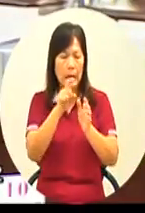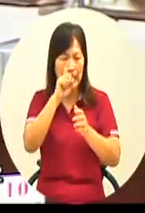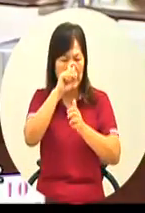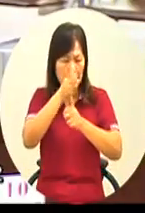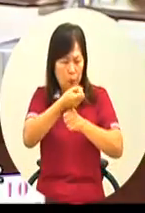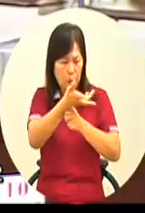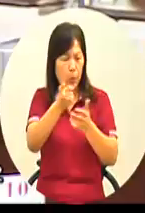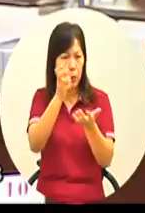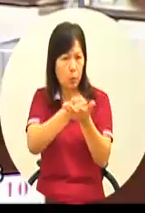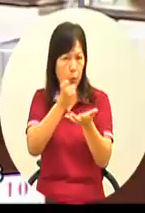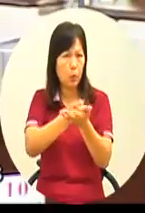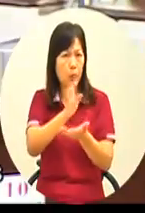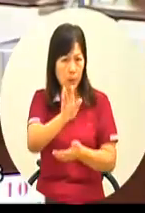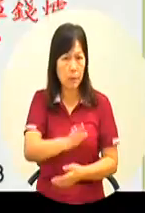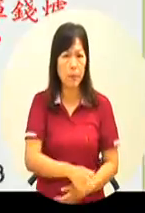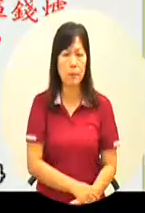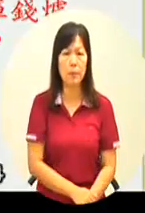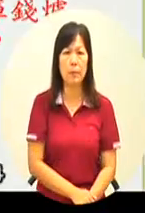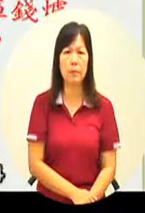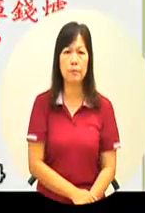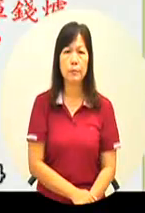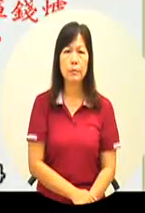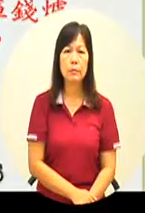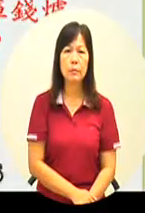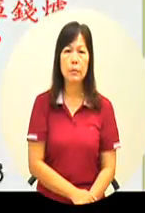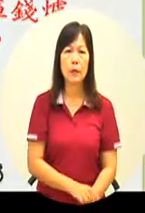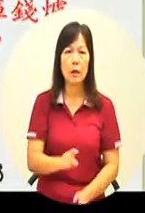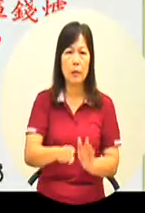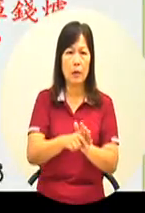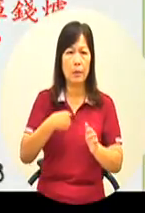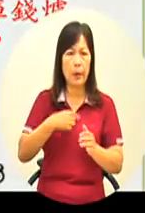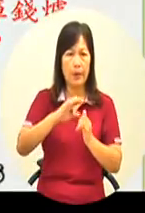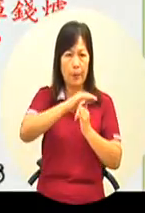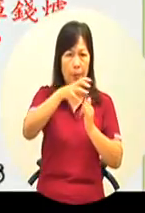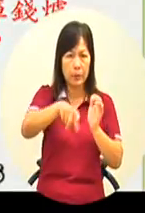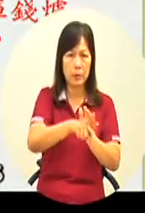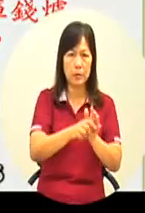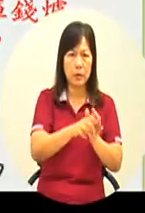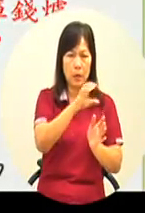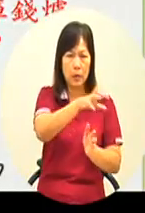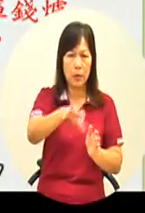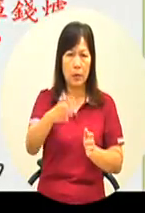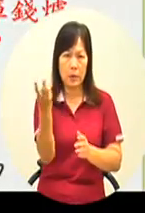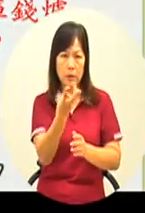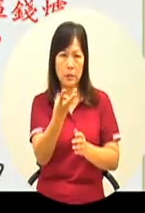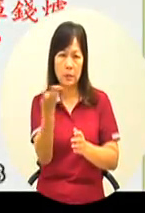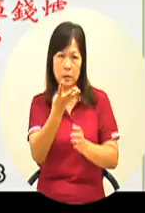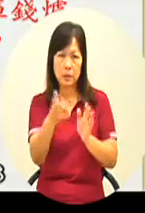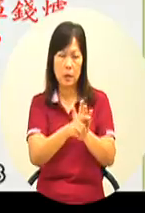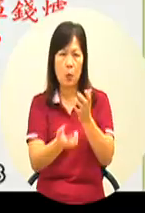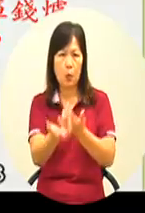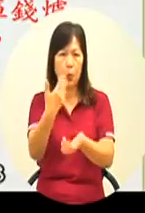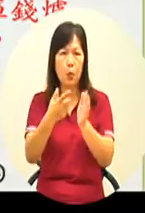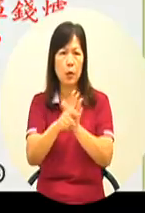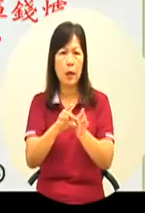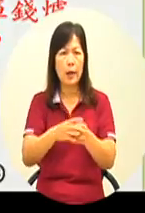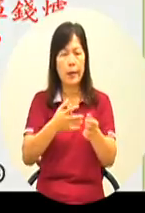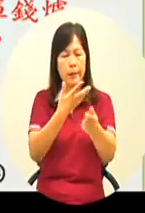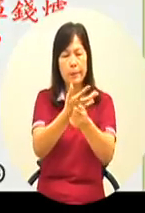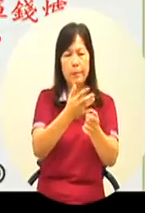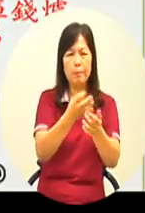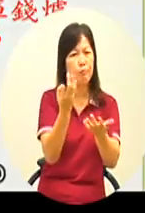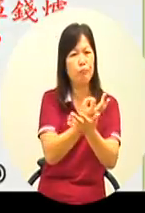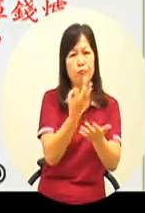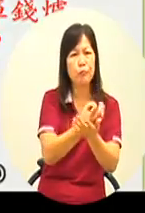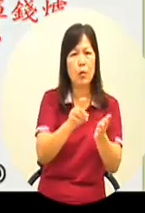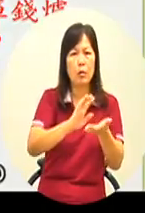严重啊。哦，目前殡馆是只用四座那个环保库钱炉了哈，不过民众使用啊，露天燃烧又造成